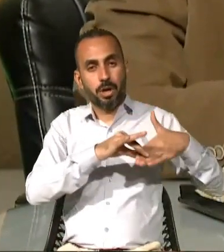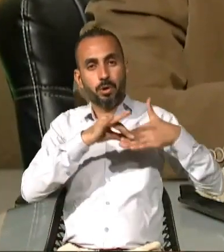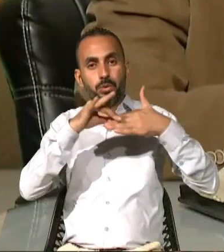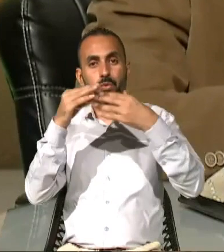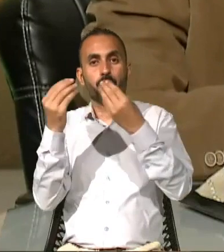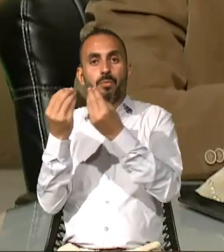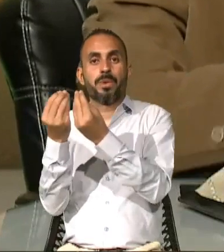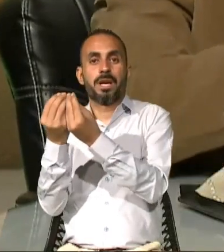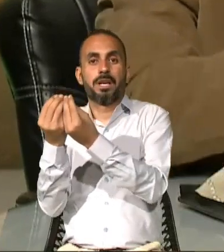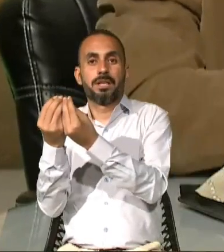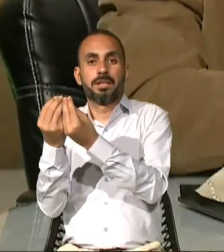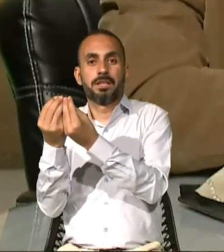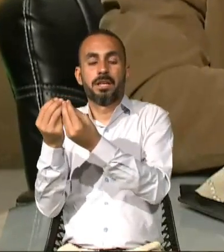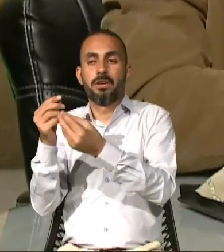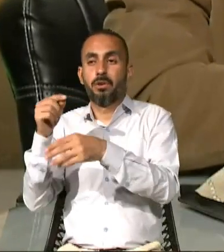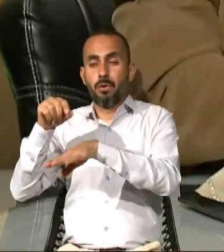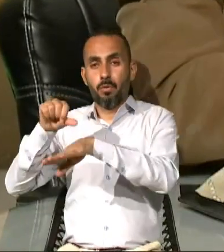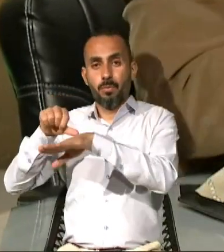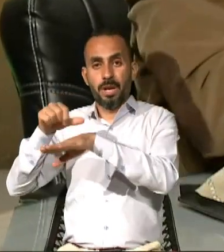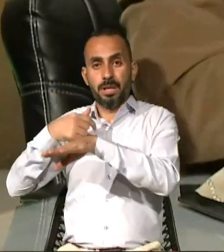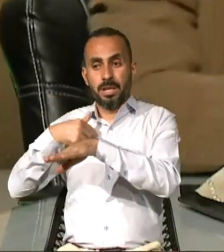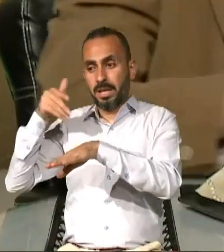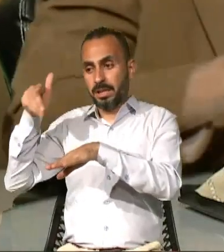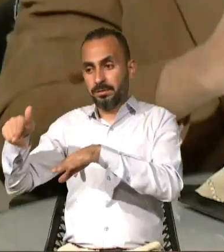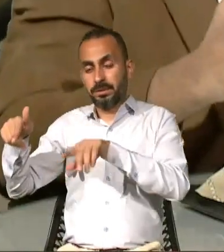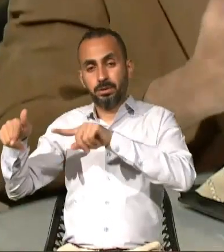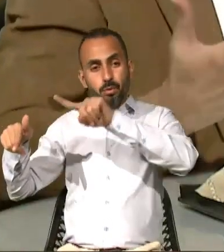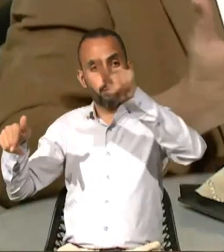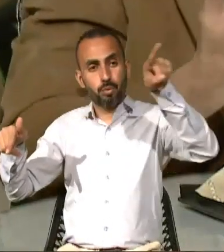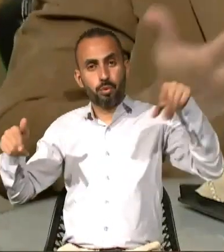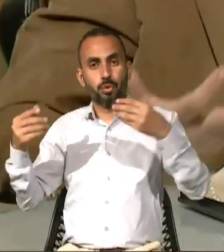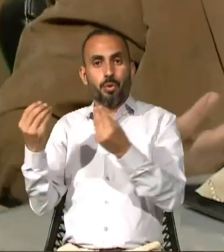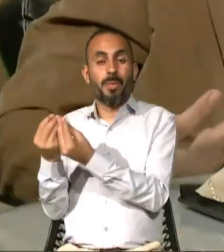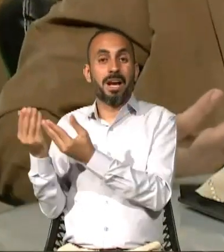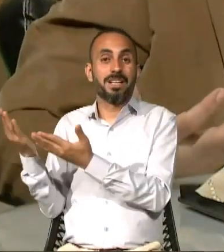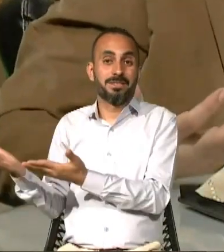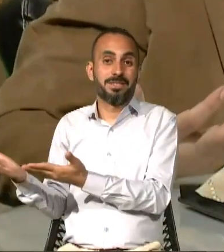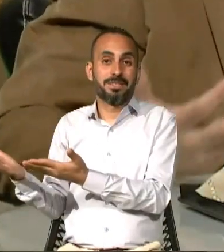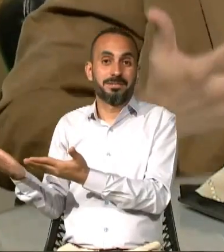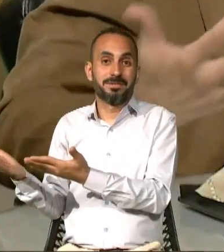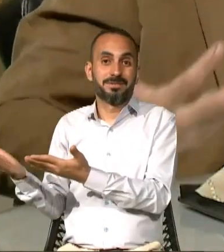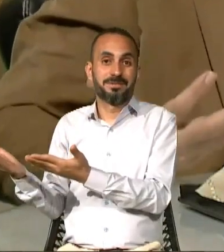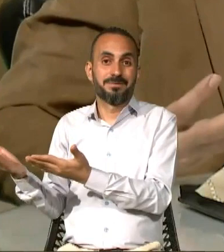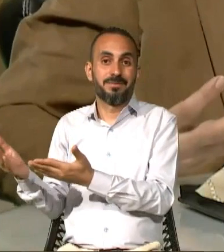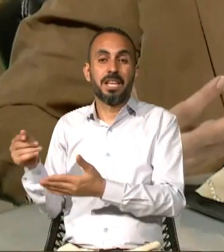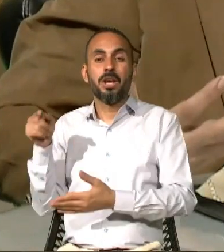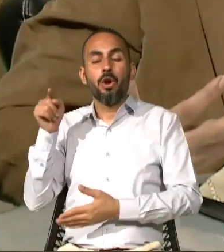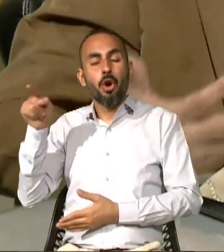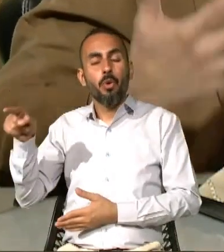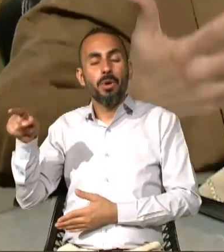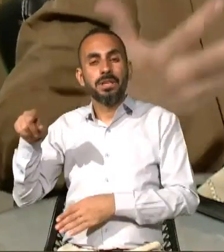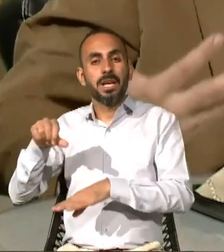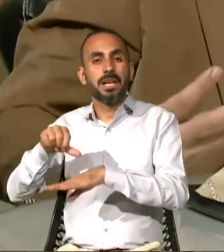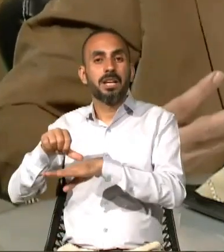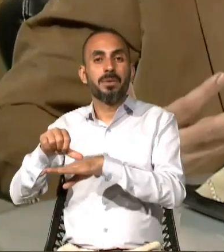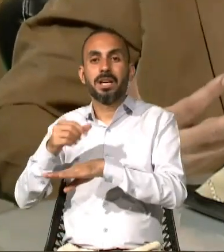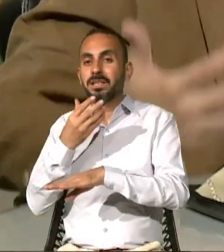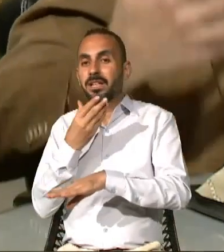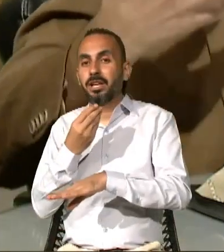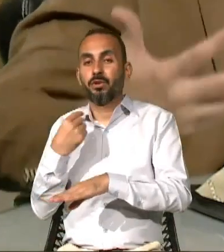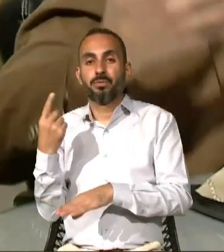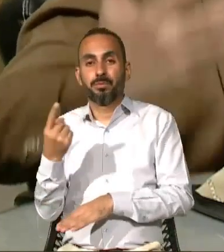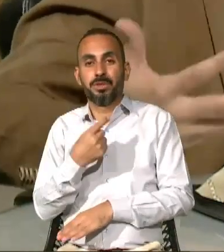حيث أكون أنا تكونون أنتم أيضا معي. هاليلويا. دي النجاة العظيمة، دي النجاة، دي النجاة يا